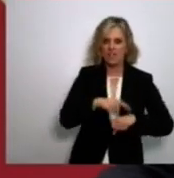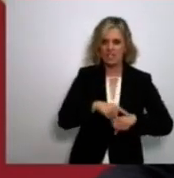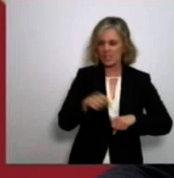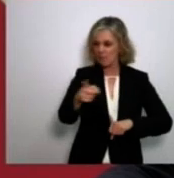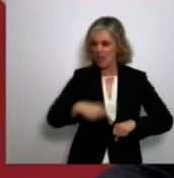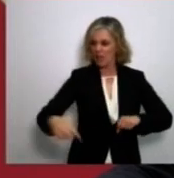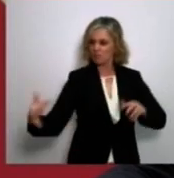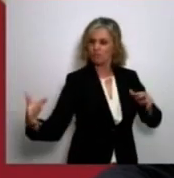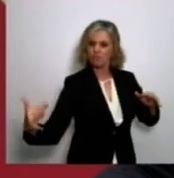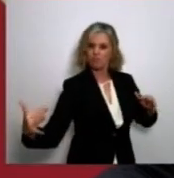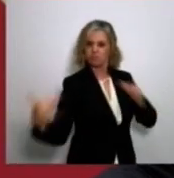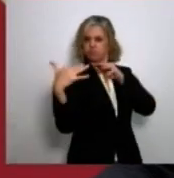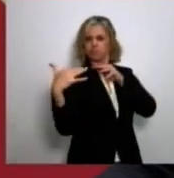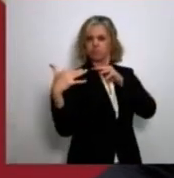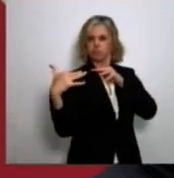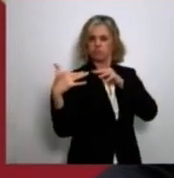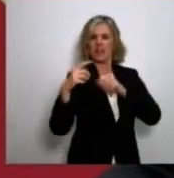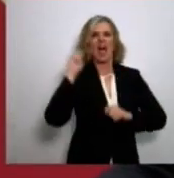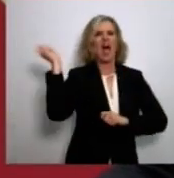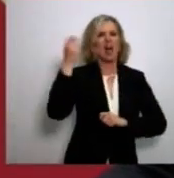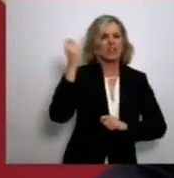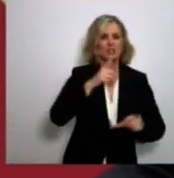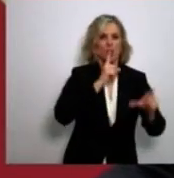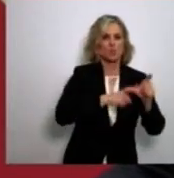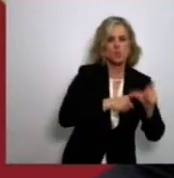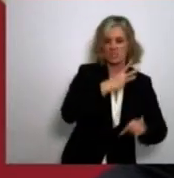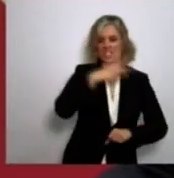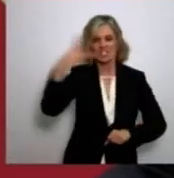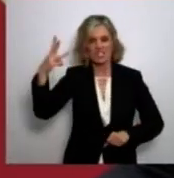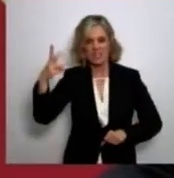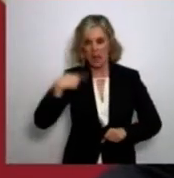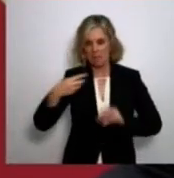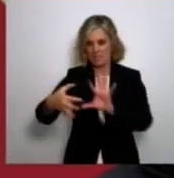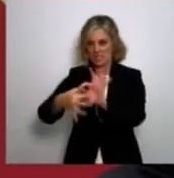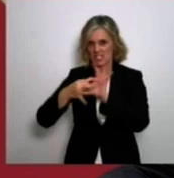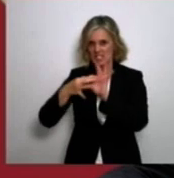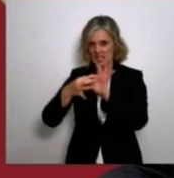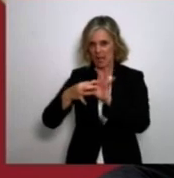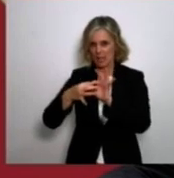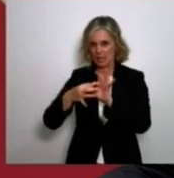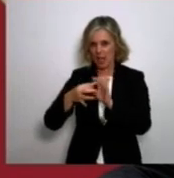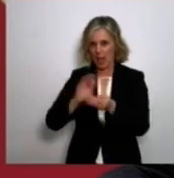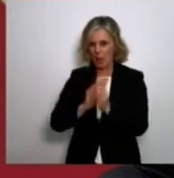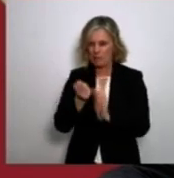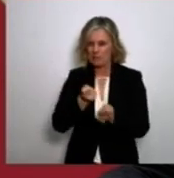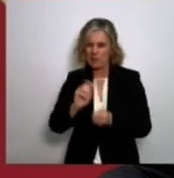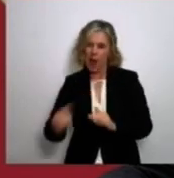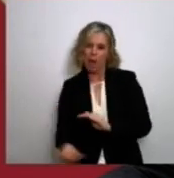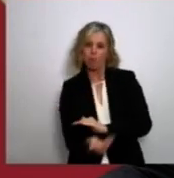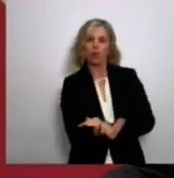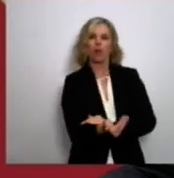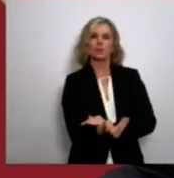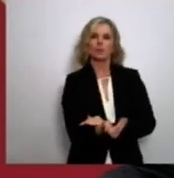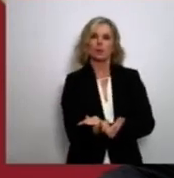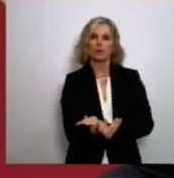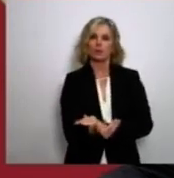μας. Εθνικιστές, Σιριζαίους, κομμουνιστές. Οι συνεργασίες μαζί τους είναι υπόγειες. Θυσιάζονται και